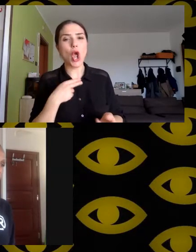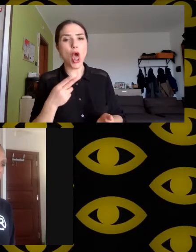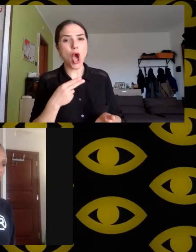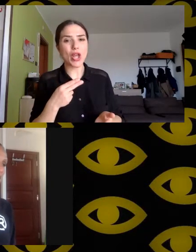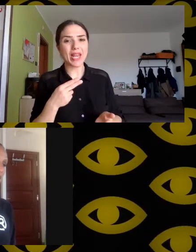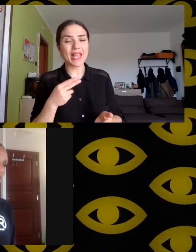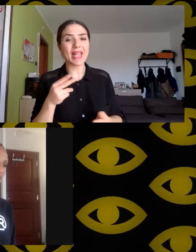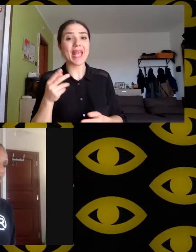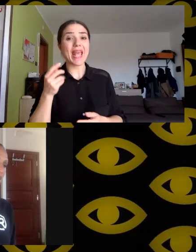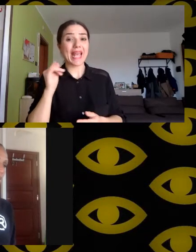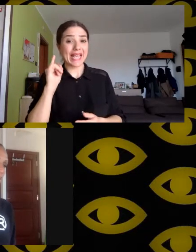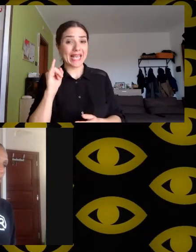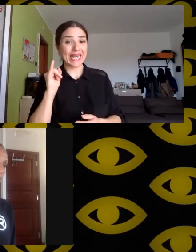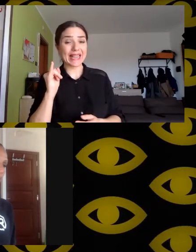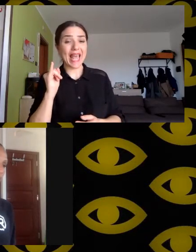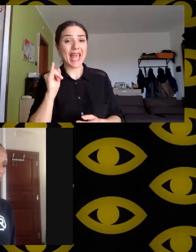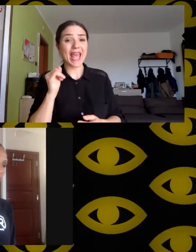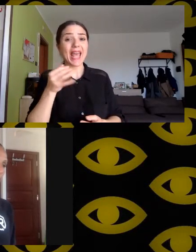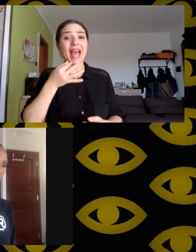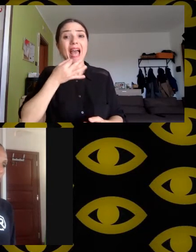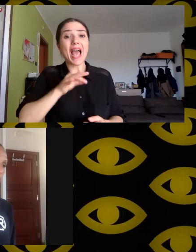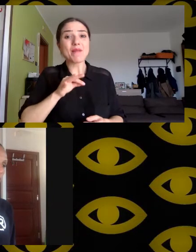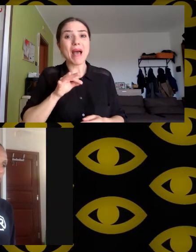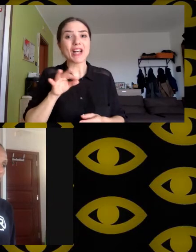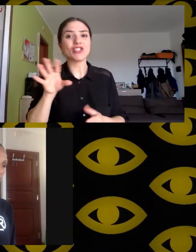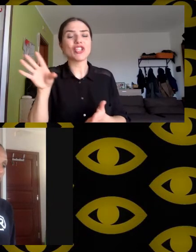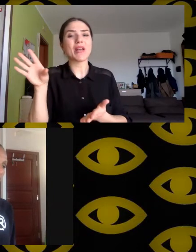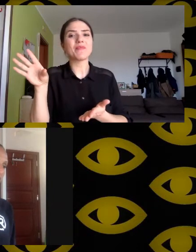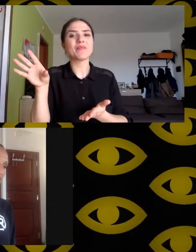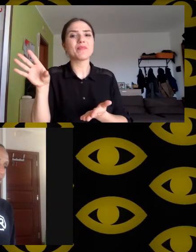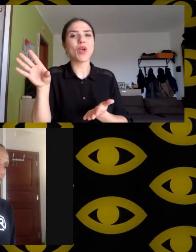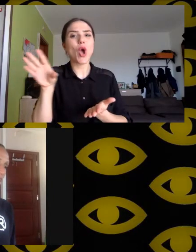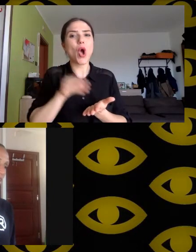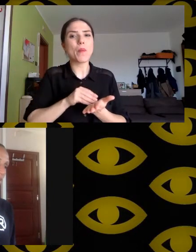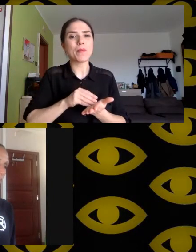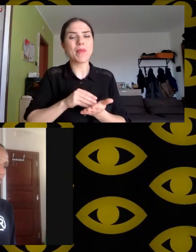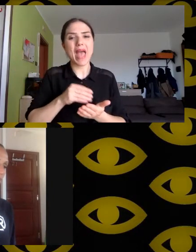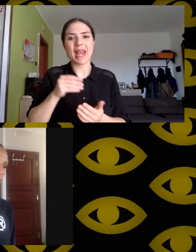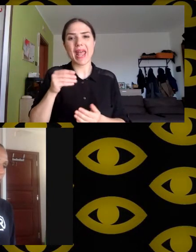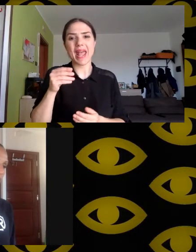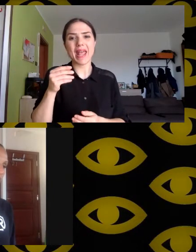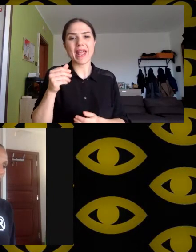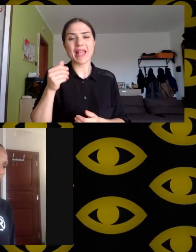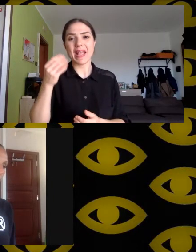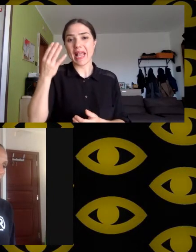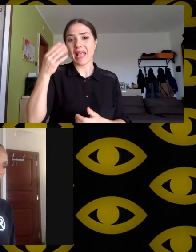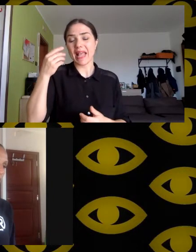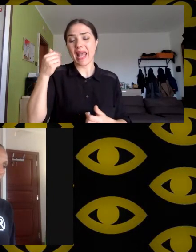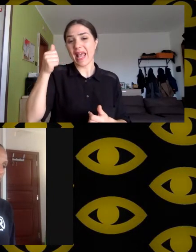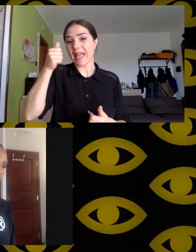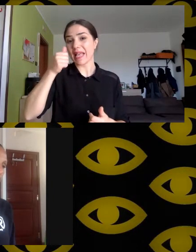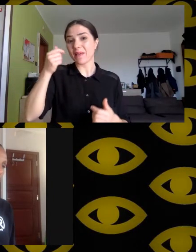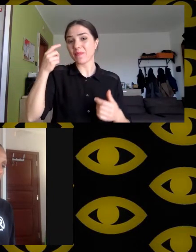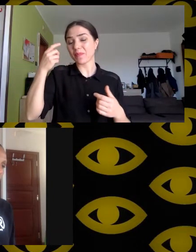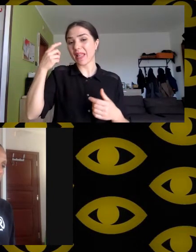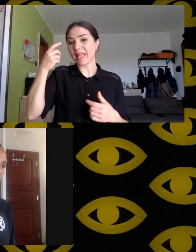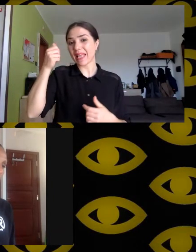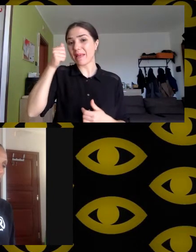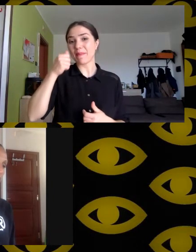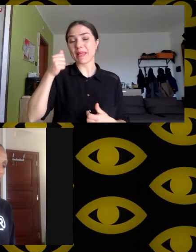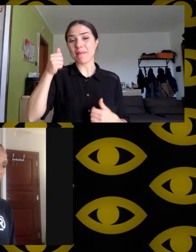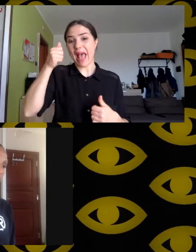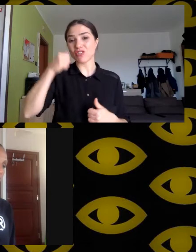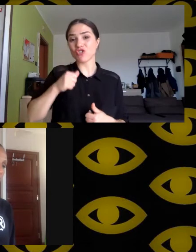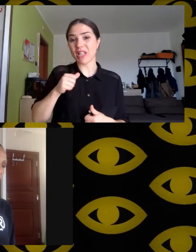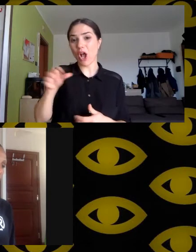prendere le sembianze di un proprio caro, o piuttosto che di una persona importante in quel momento per chi riceveva il